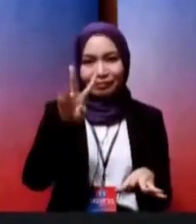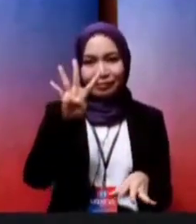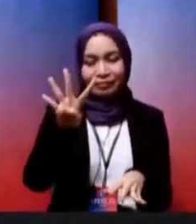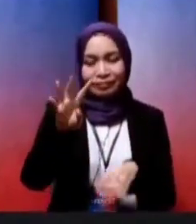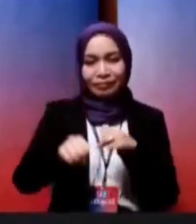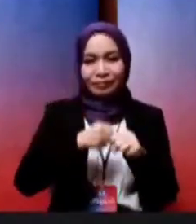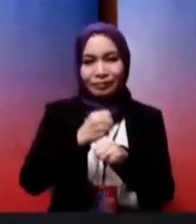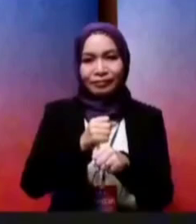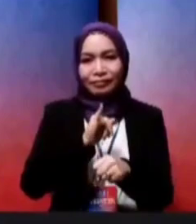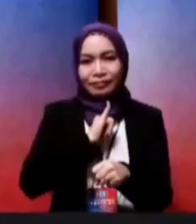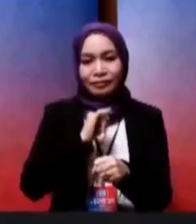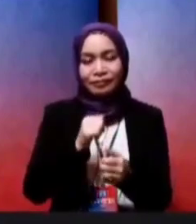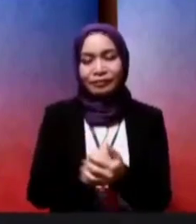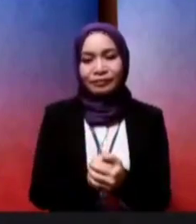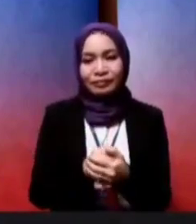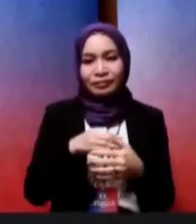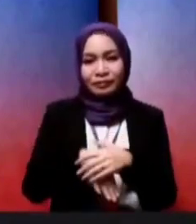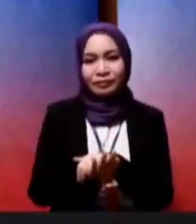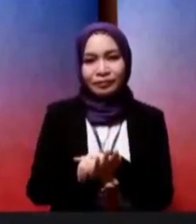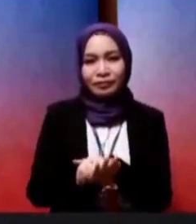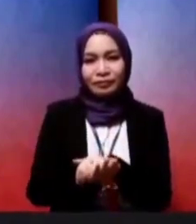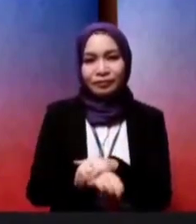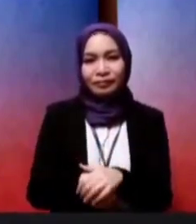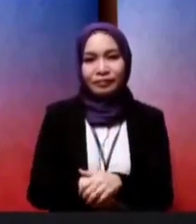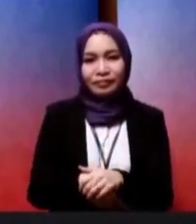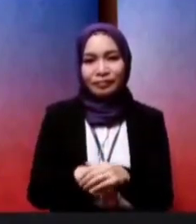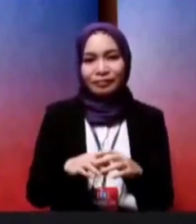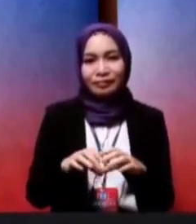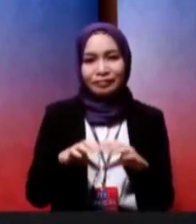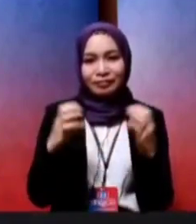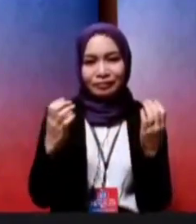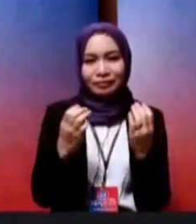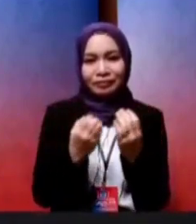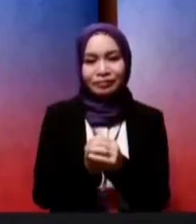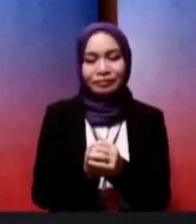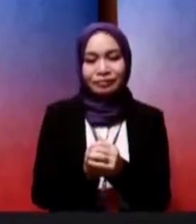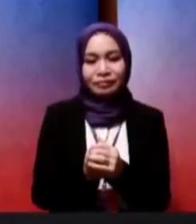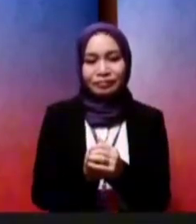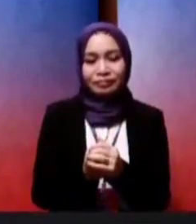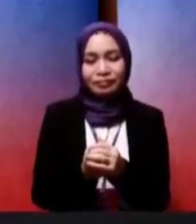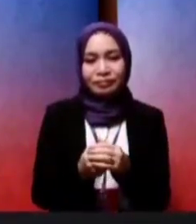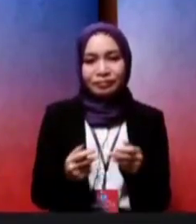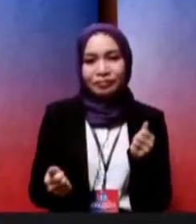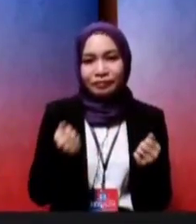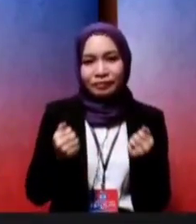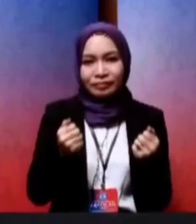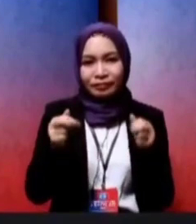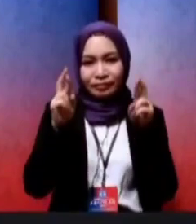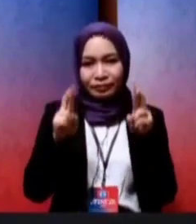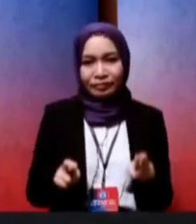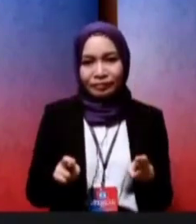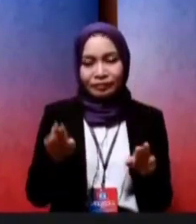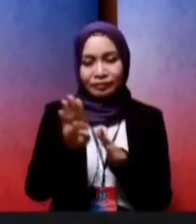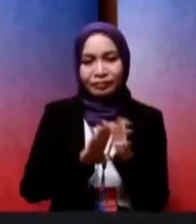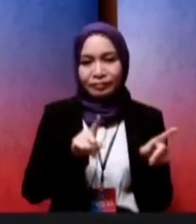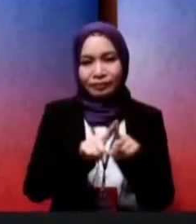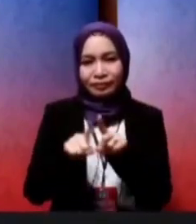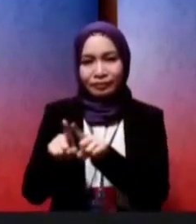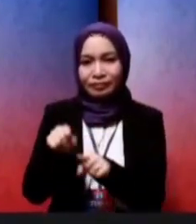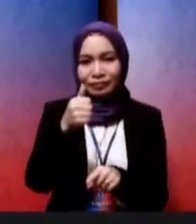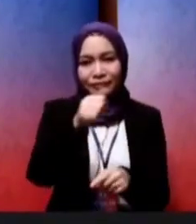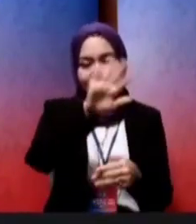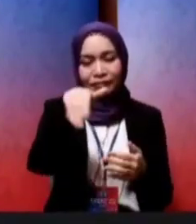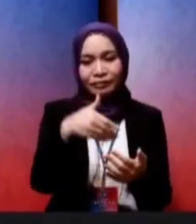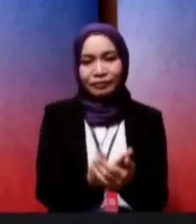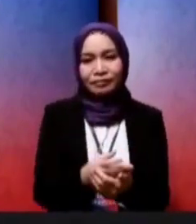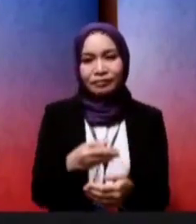keadilan rakyat bersama anda semua benar kita mendengar Ya ramai